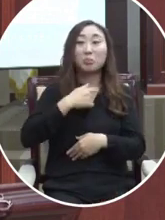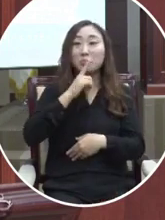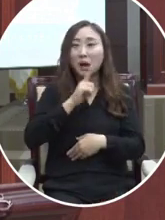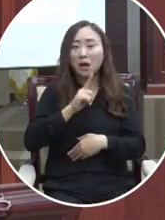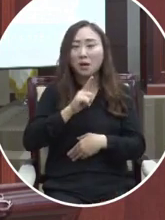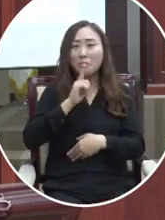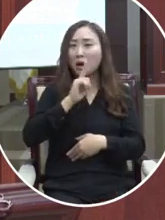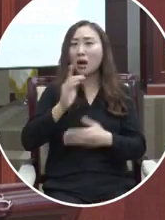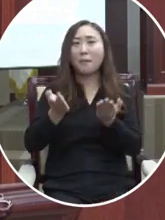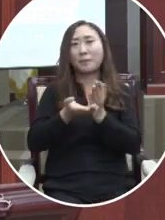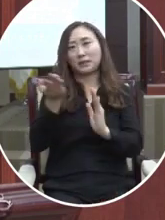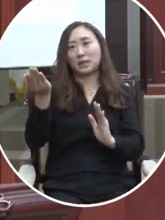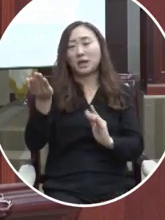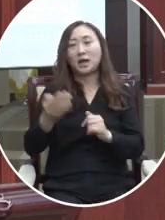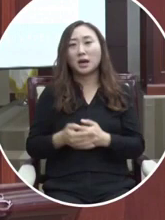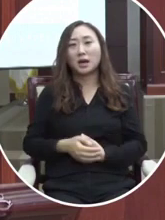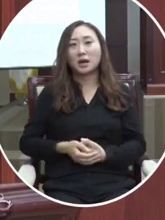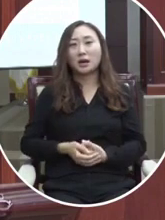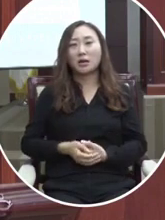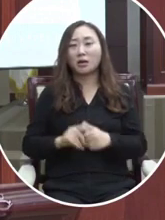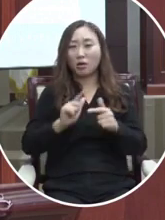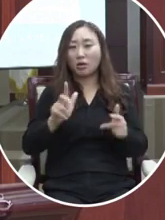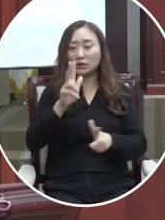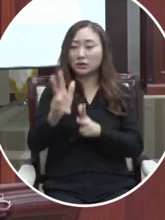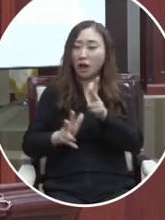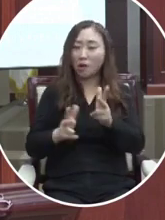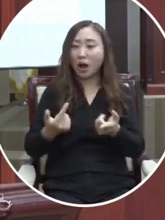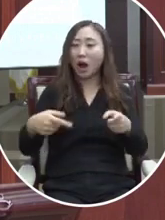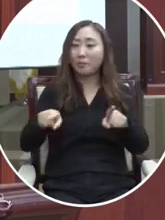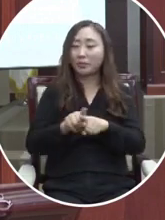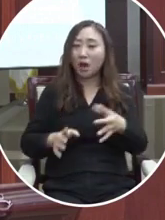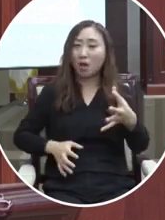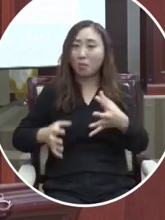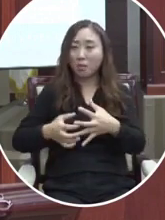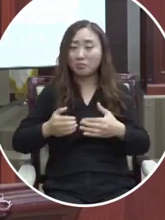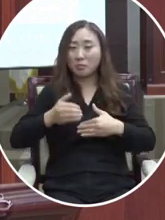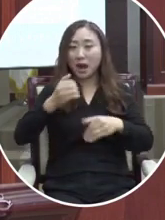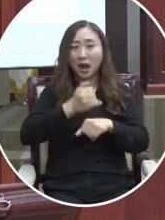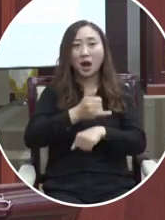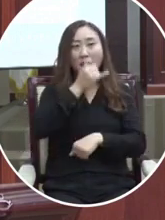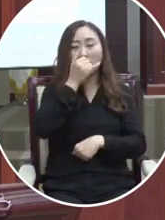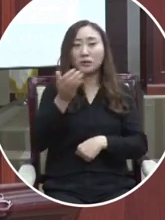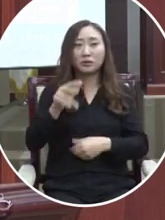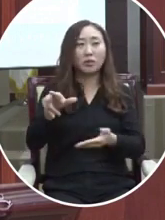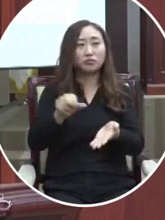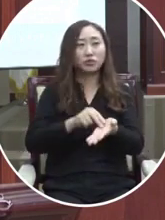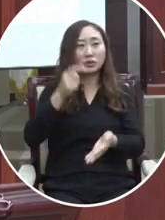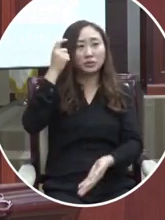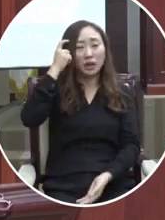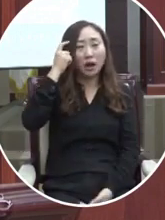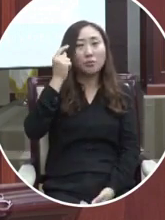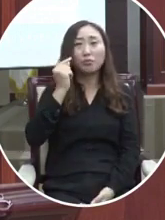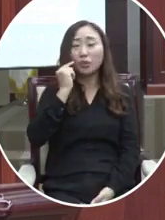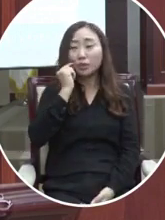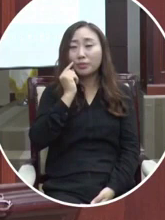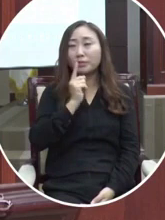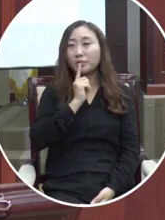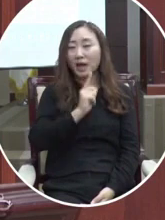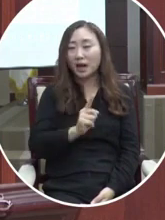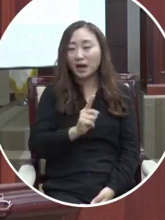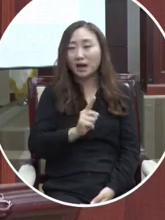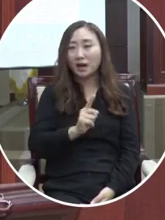말입니다. 피노파밀리아와 협업하여 여러 가지 사업을 함께 진행했으면서도 문제점을 인식하지 못했다는